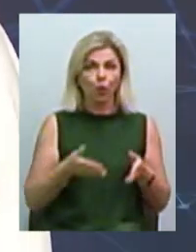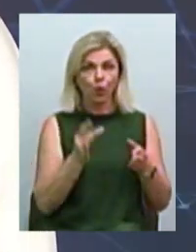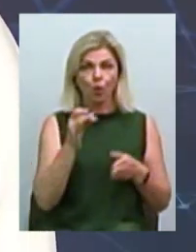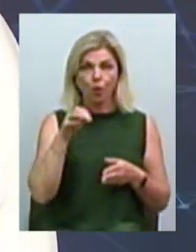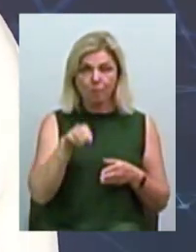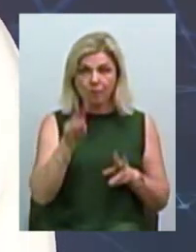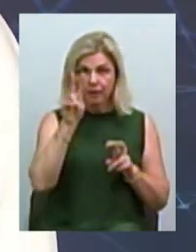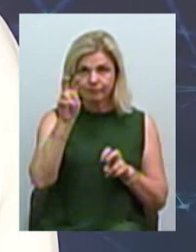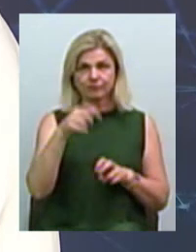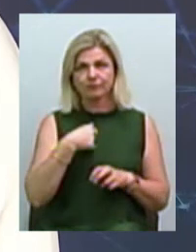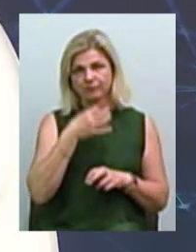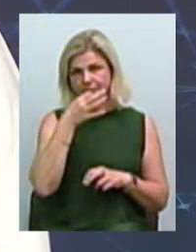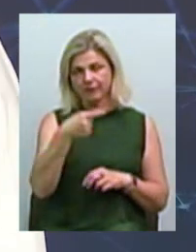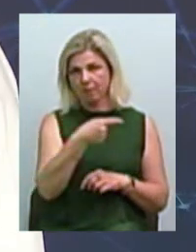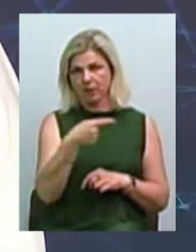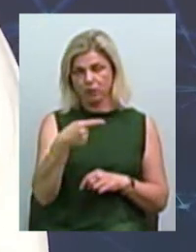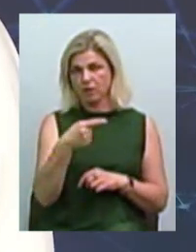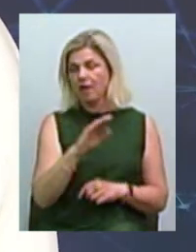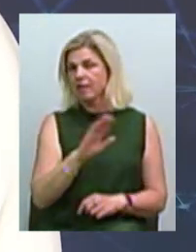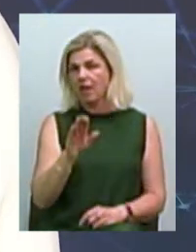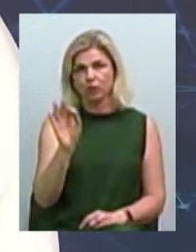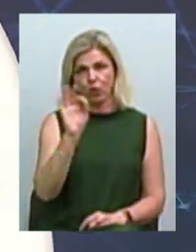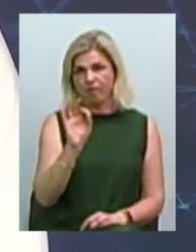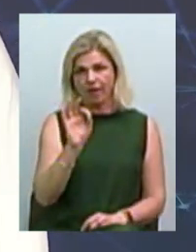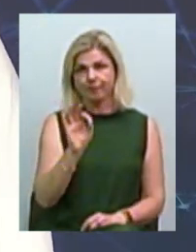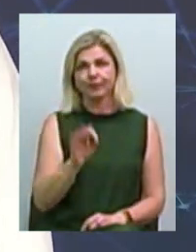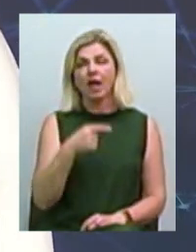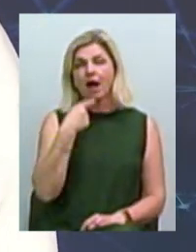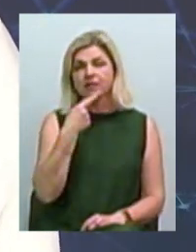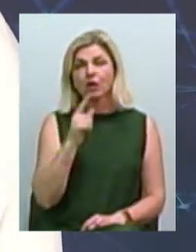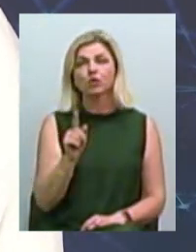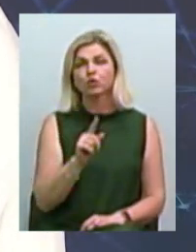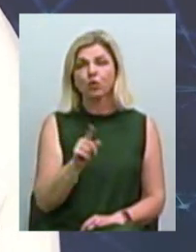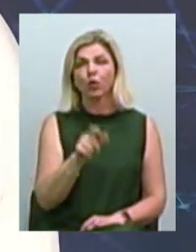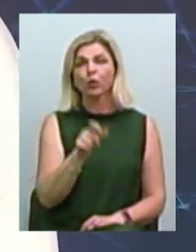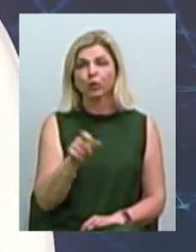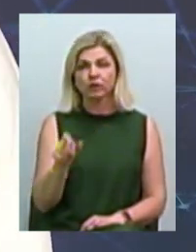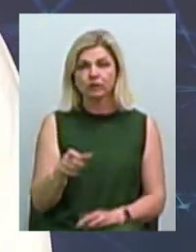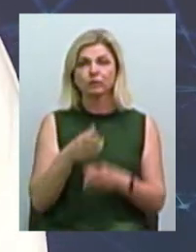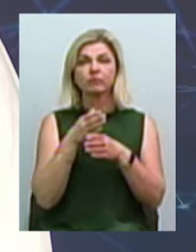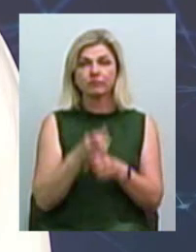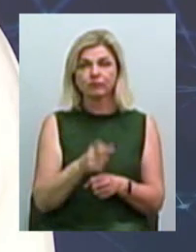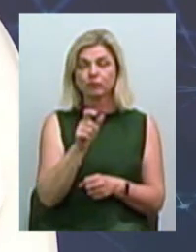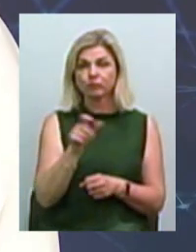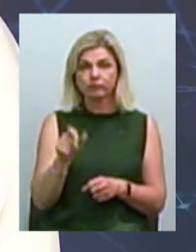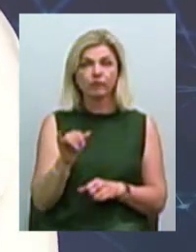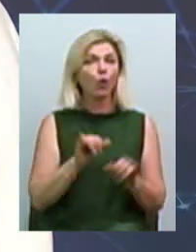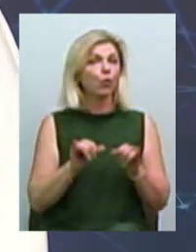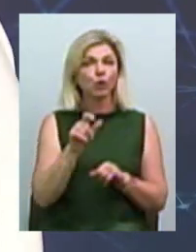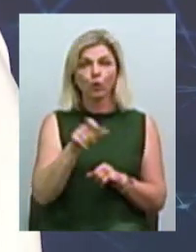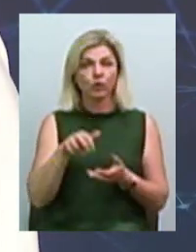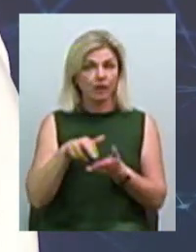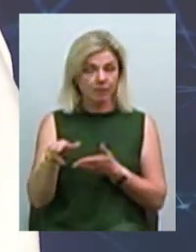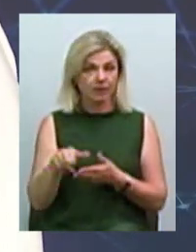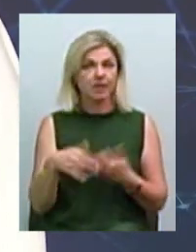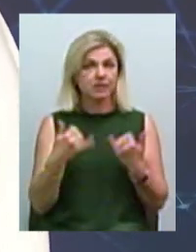вона мінусова, навіть не нульова. Казати про те, що люди скорочують людей, нема куди людям піти. Послухайте,